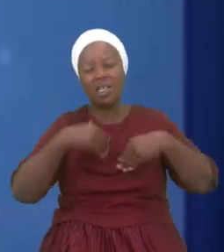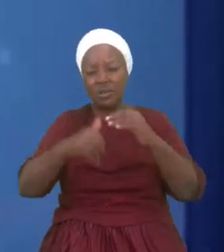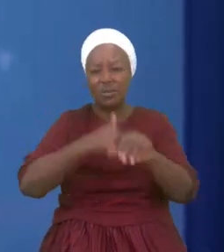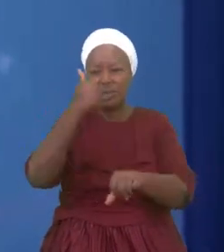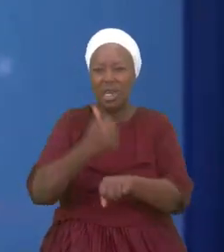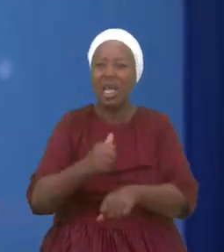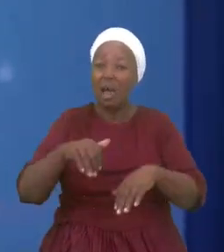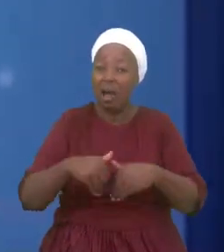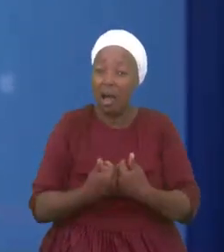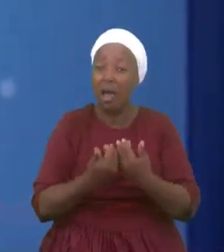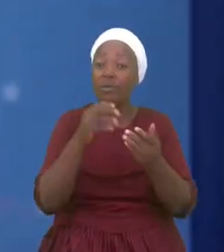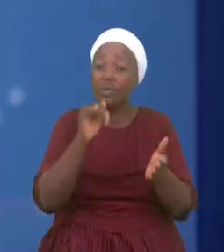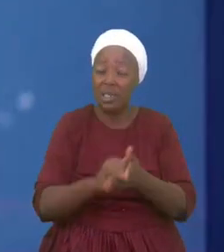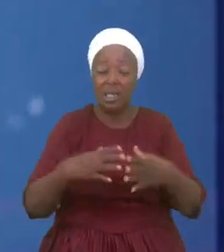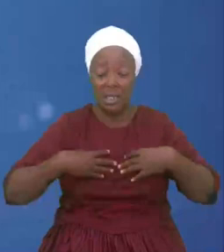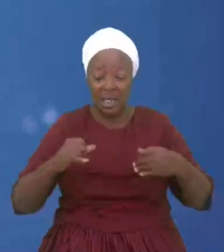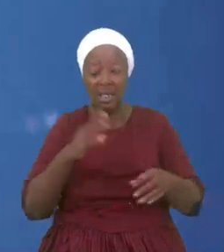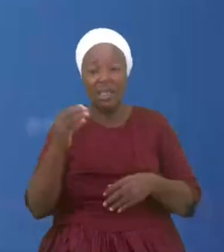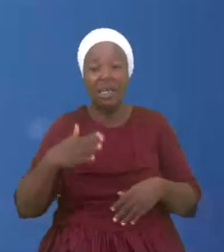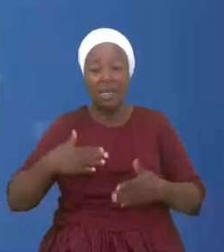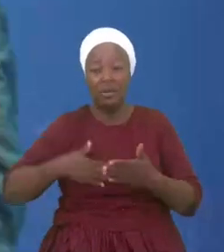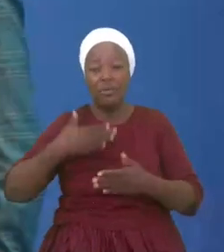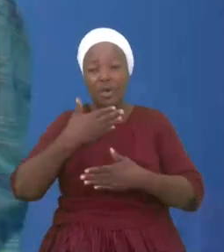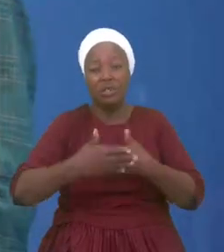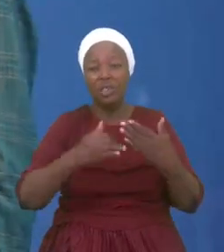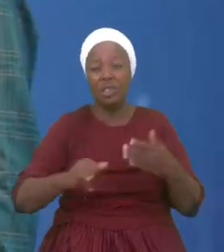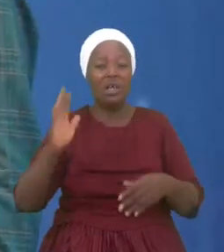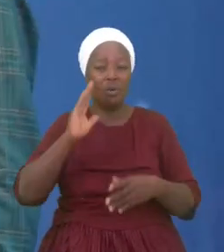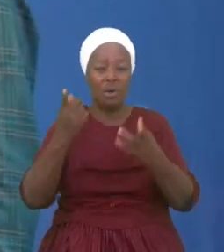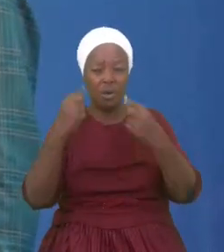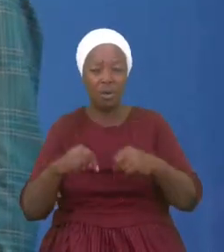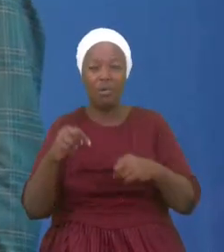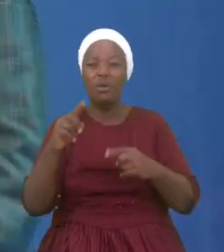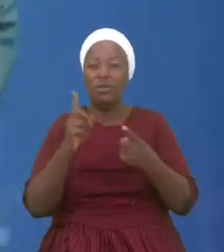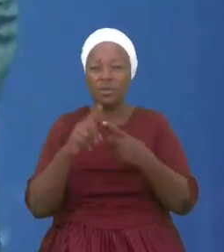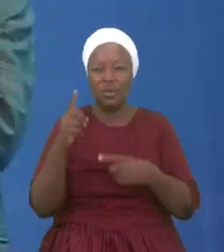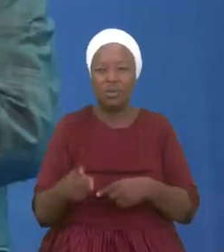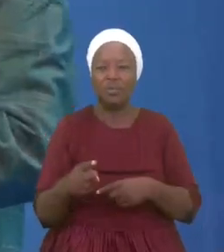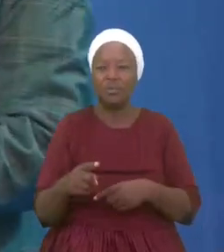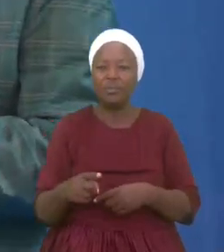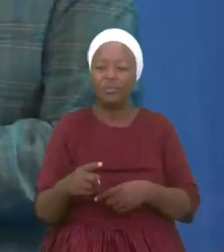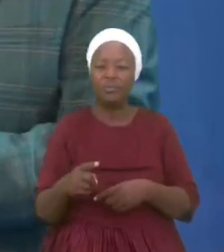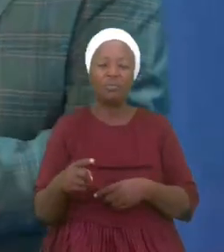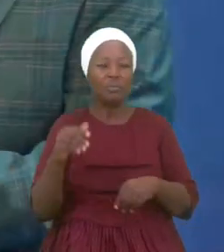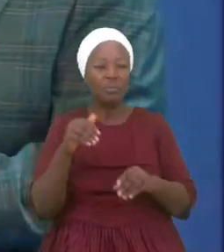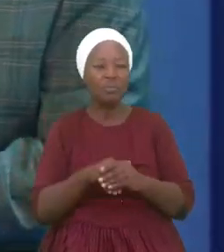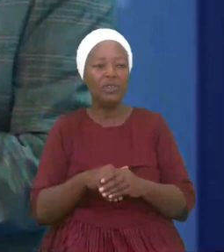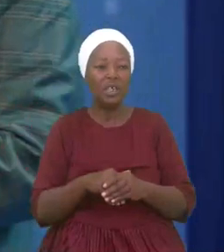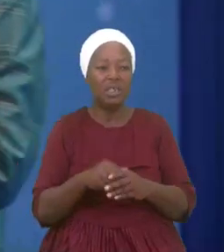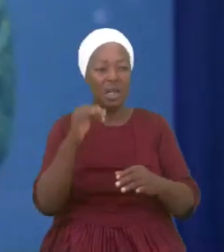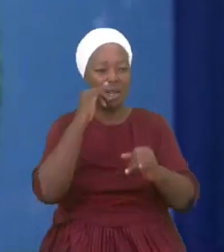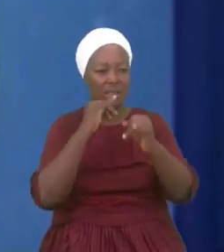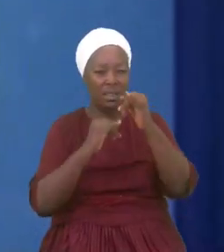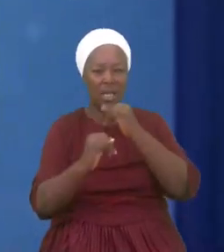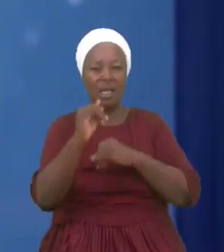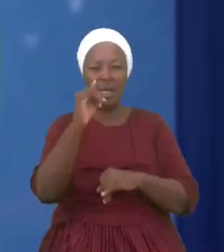il y a un portail une fois que le perte au ciel a ordonné comment la guérison va passer